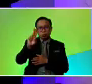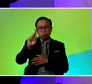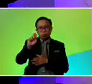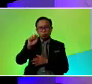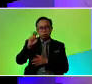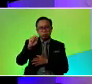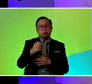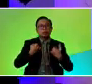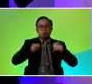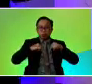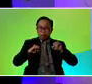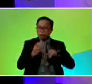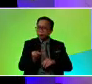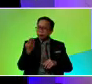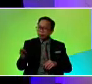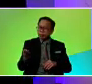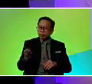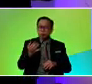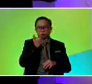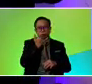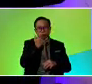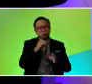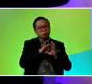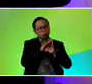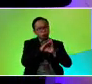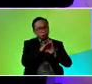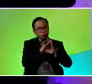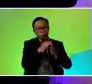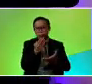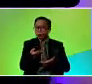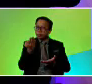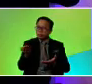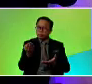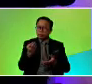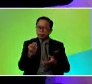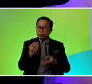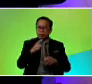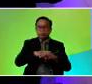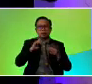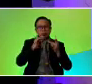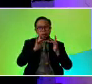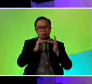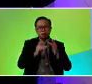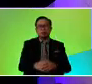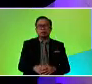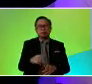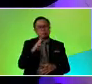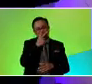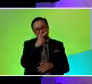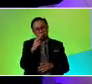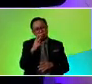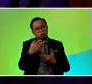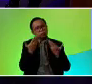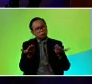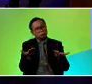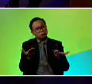penjualan barang-barang tiruan contohnya Oke kita sekarang ini kadang beli dekat talian dan juga kadang-kadang beli tak tengok pun udah punya